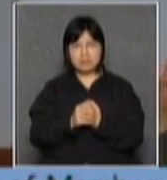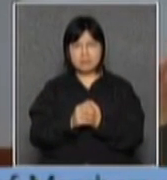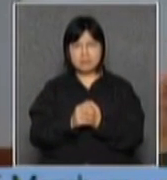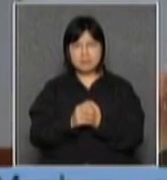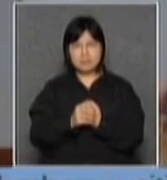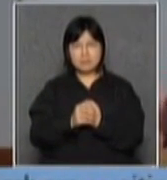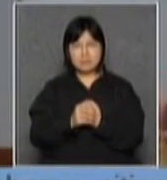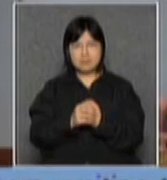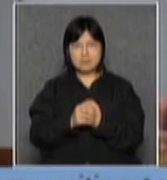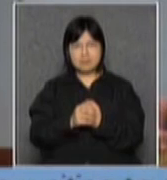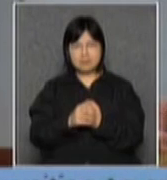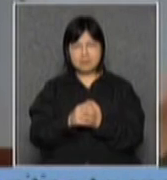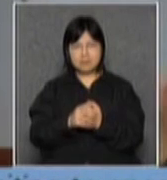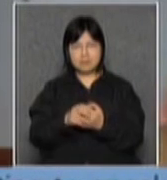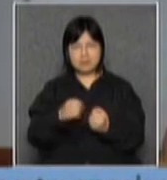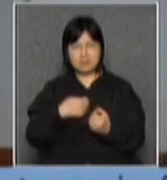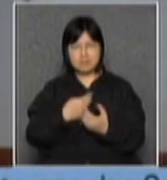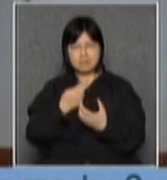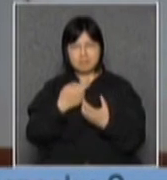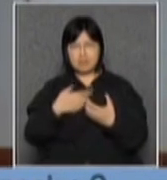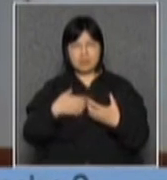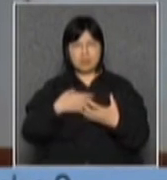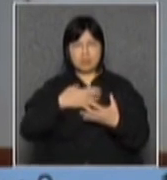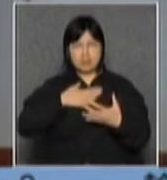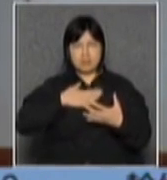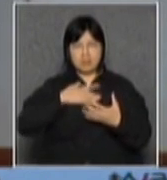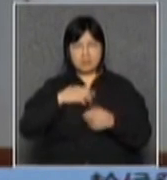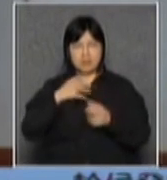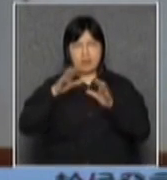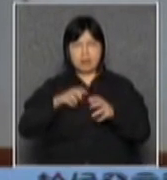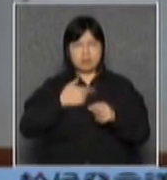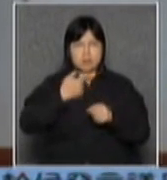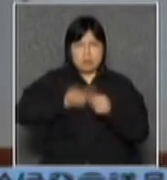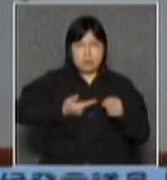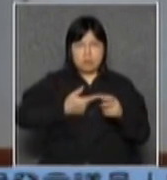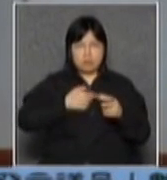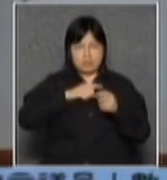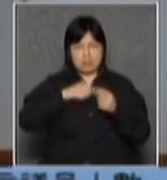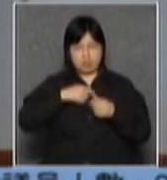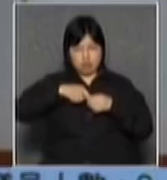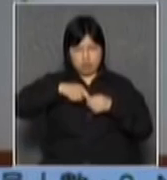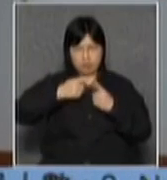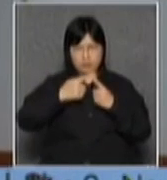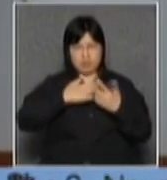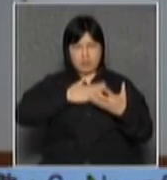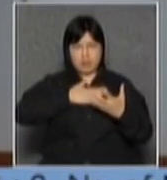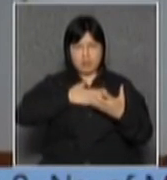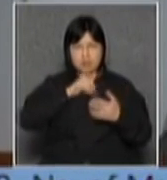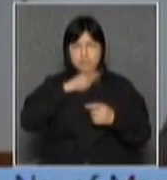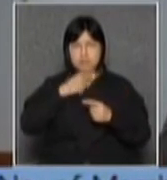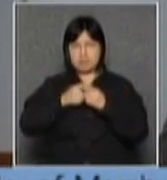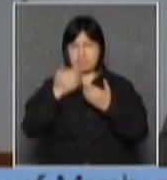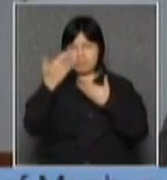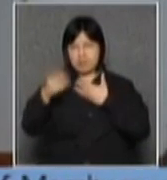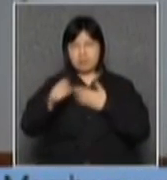做一個恐怖氣氛出嚟，嚇啲窮人，係咪？有報應㗎，唔係話你